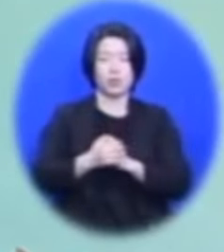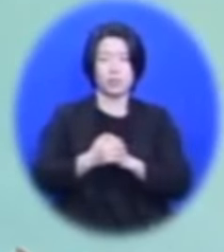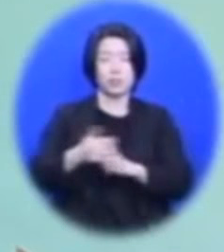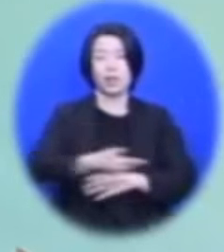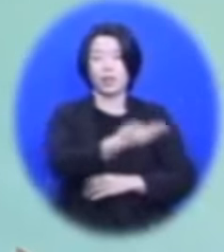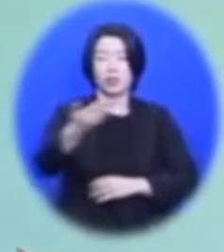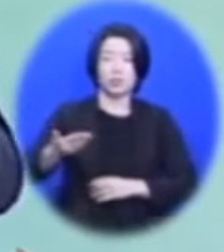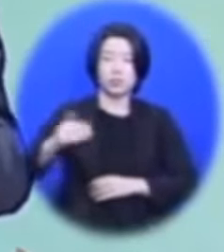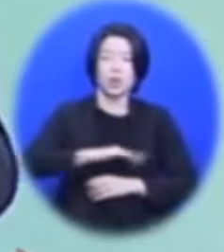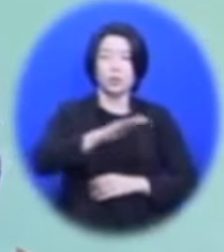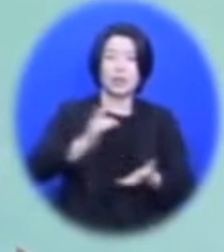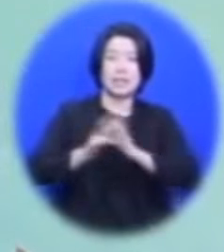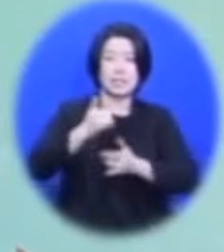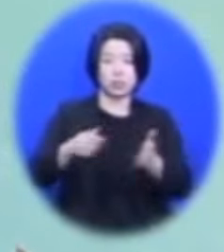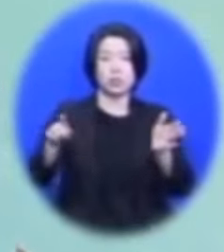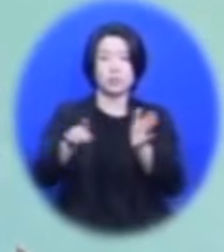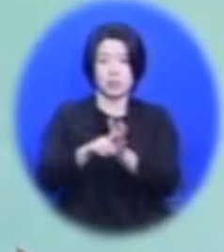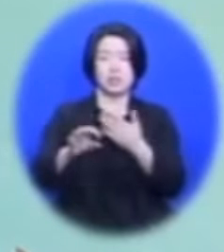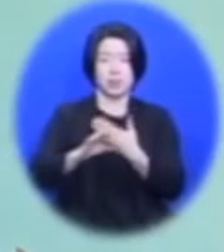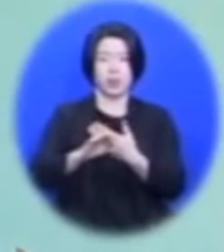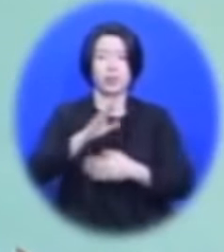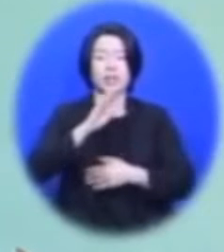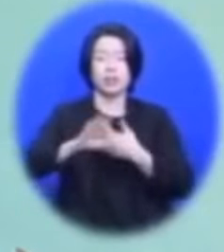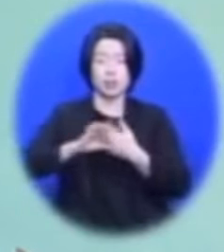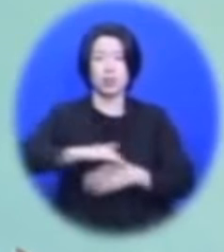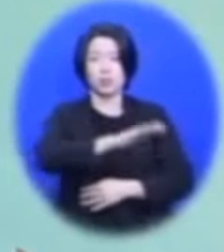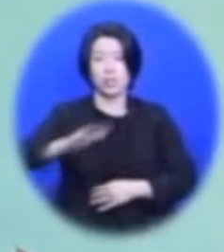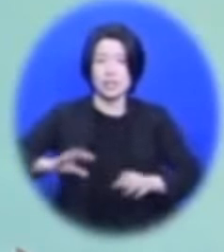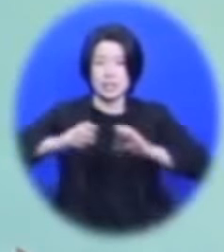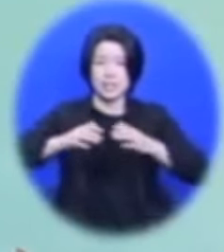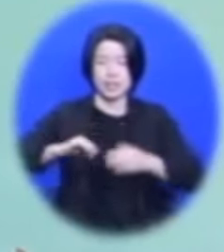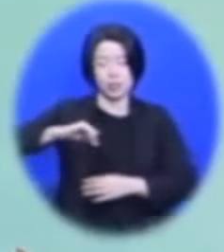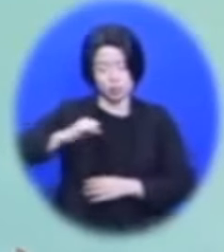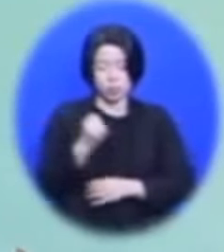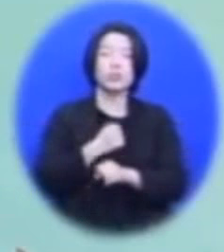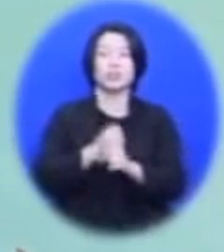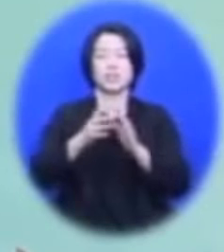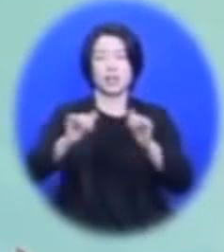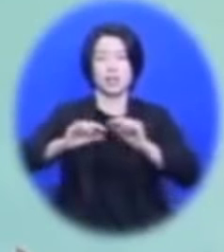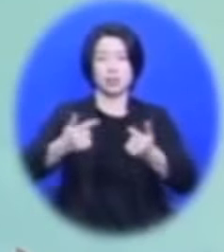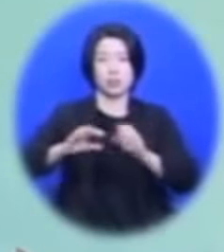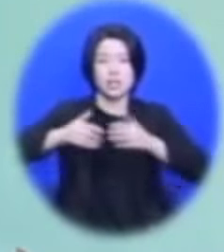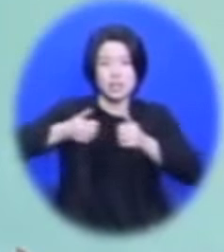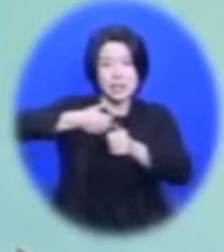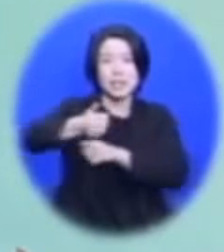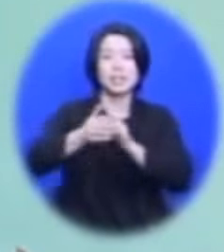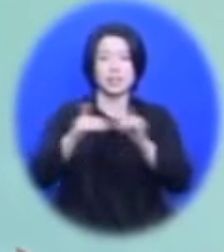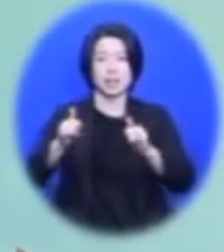여러분, 우리가 예수를 믿으면 그러면 우리는 세상에 순응하는 자가 아니고 세상을 이기는